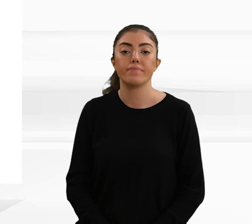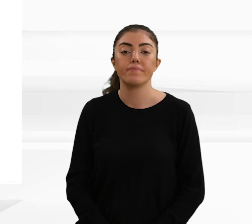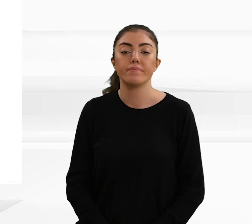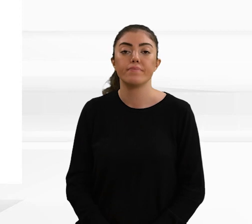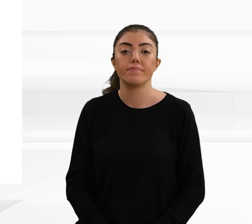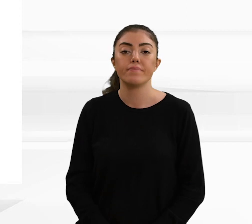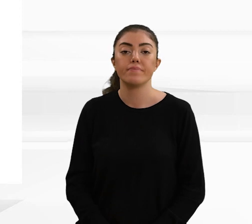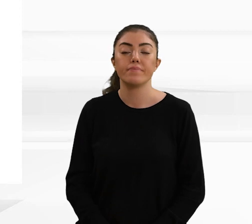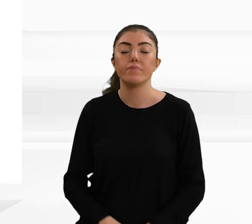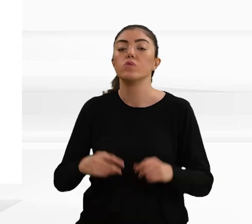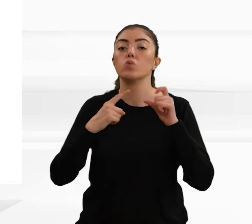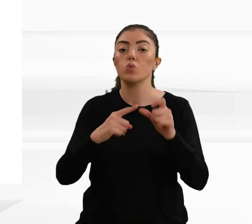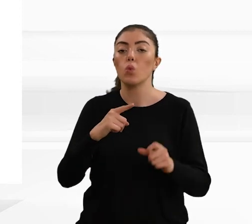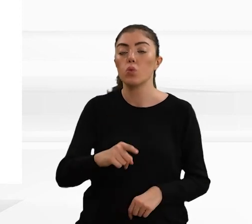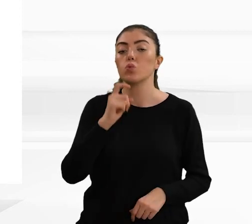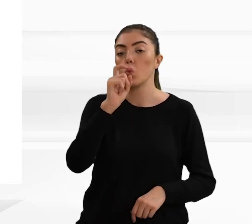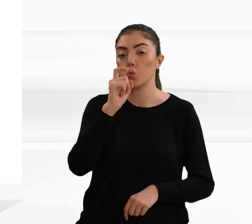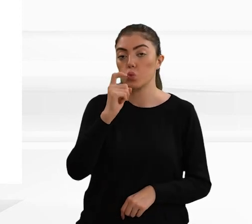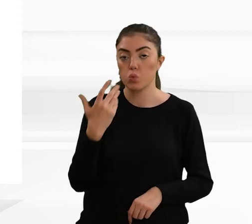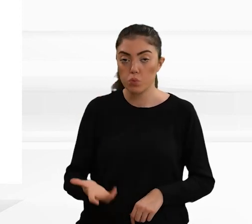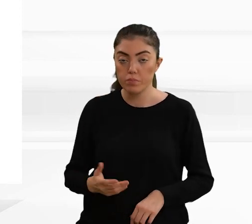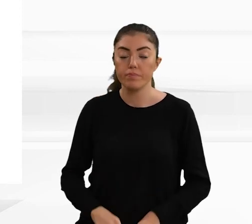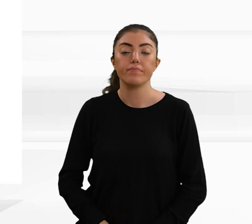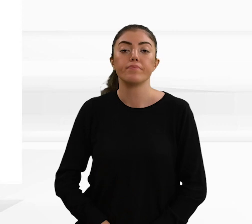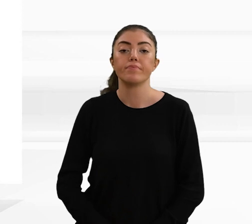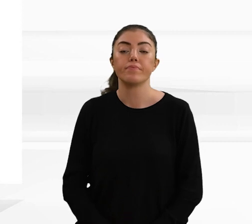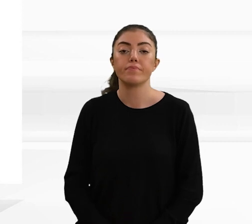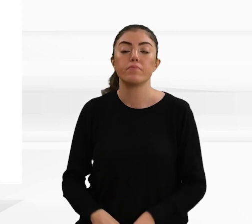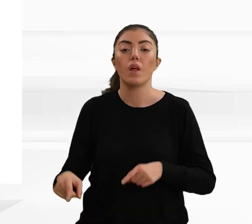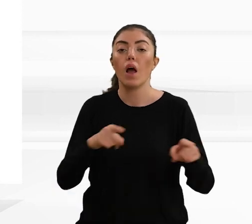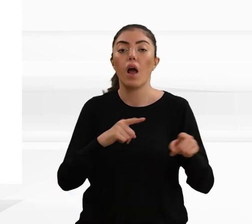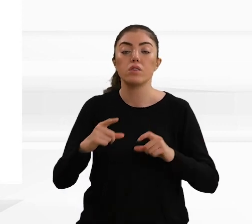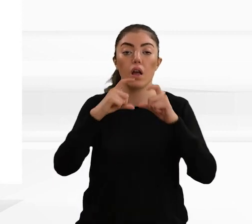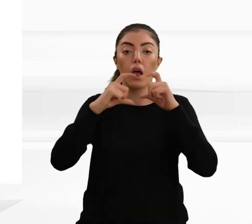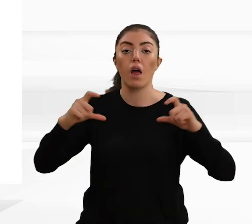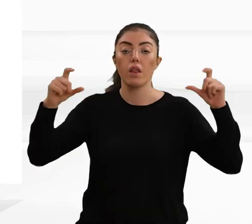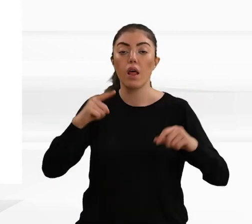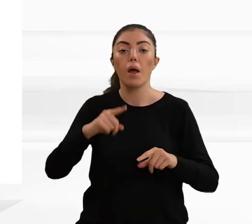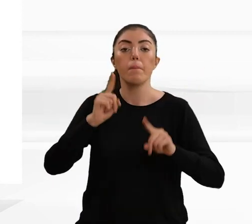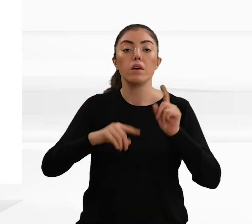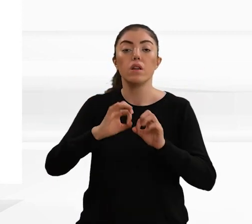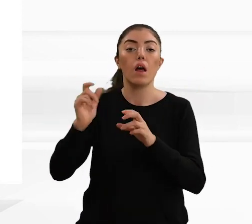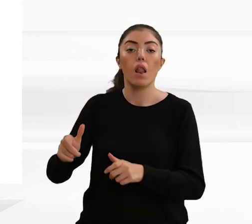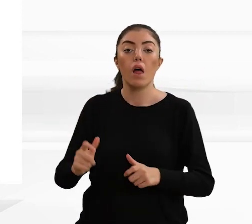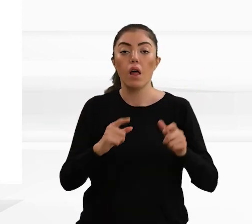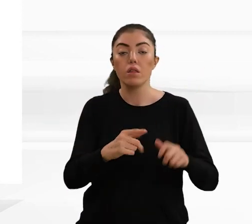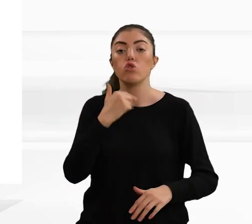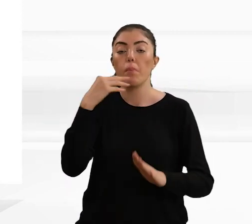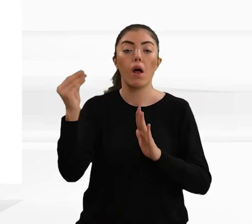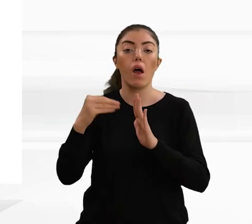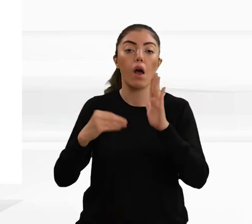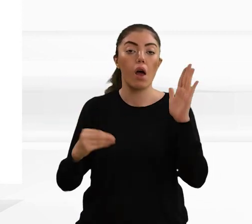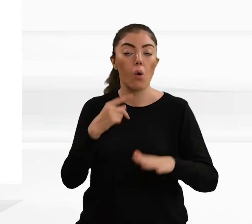bir soru dokuz düz aşağıdaki haritada bazı alanlar